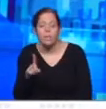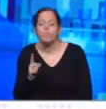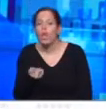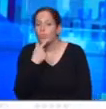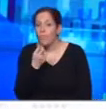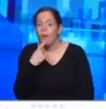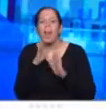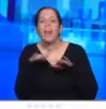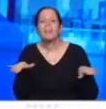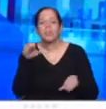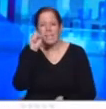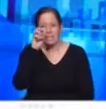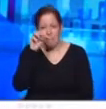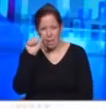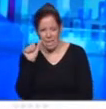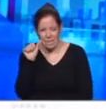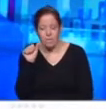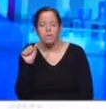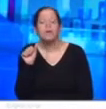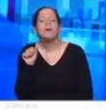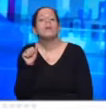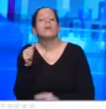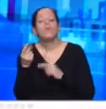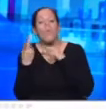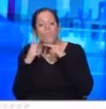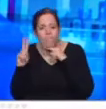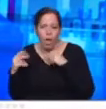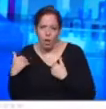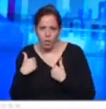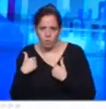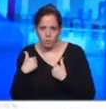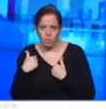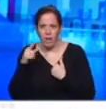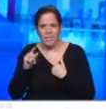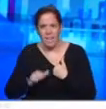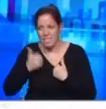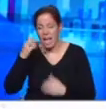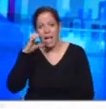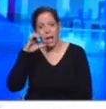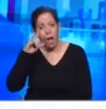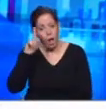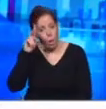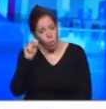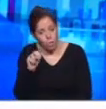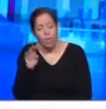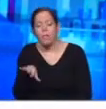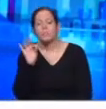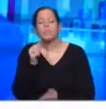שהתרופה לילדי ה-SMA הובטח לנו על ידי השר כחלון, כן. למצוא